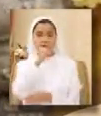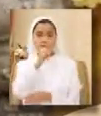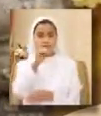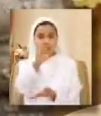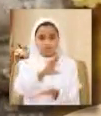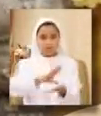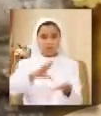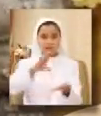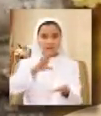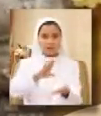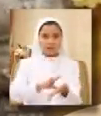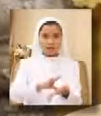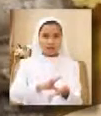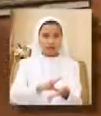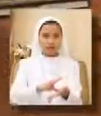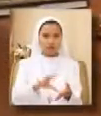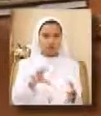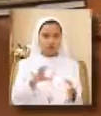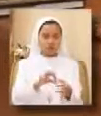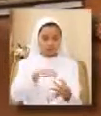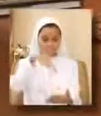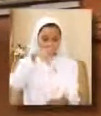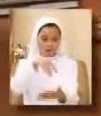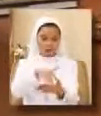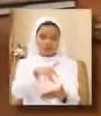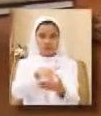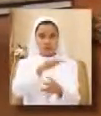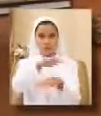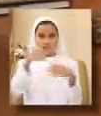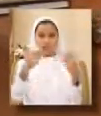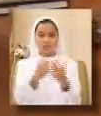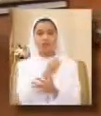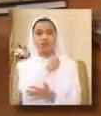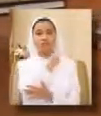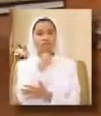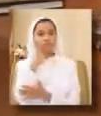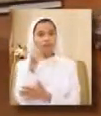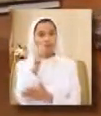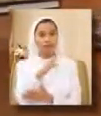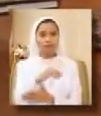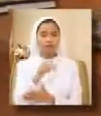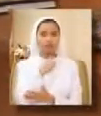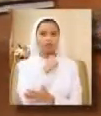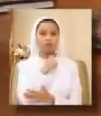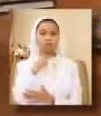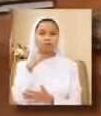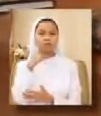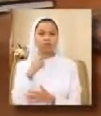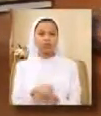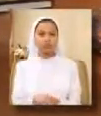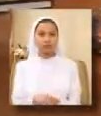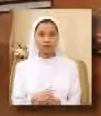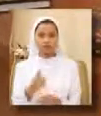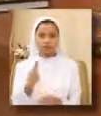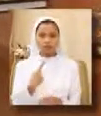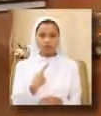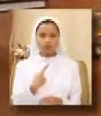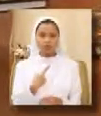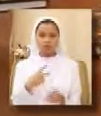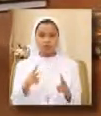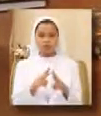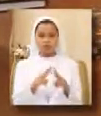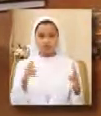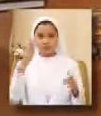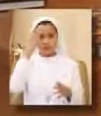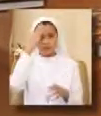seminarista at pare. Nandiyan ang mga talagang well-known universities. Well-known. Pero alam mo, Tess, siguro bago